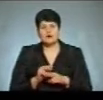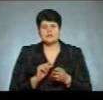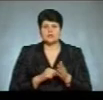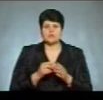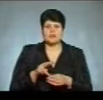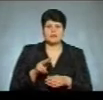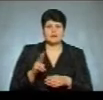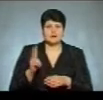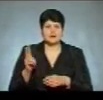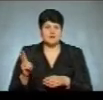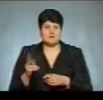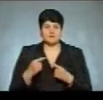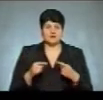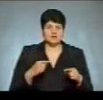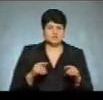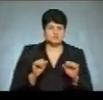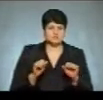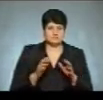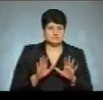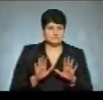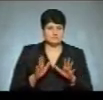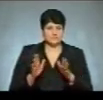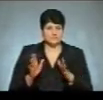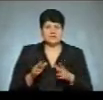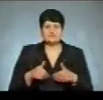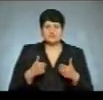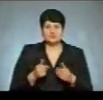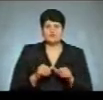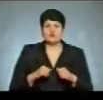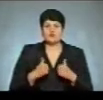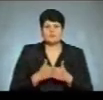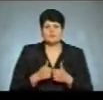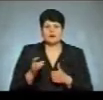ЛКК, можливо, інші нюанси, звернутися до комісії при